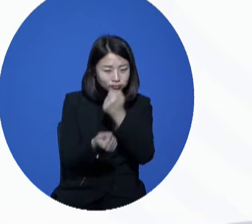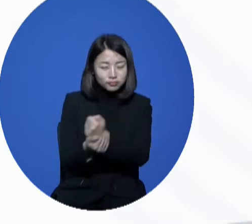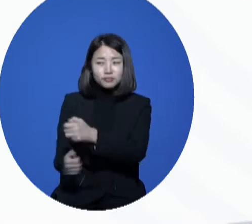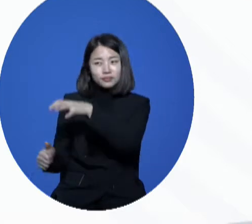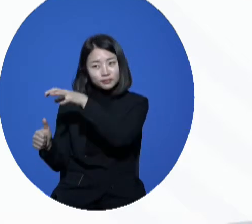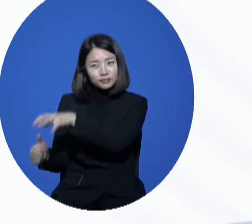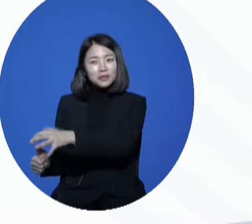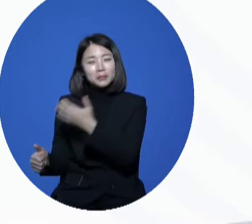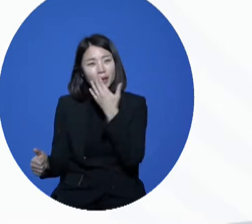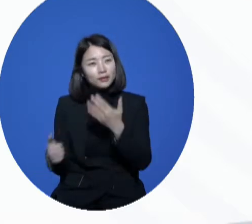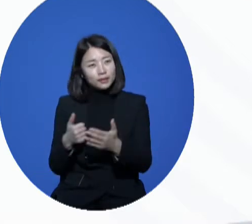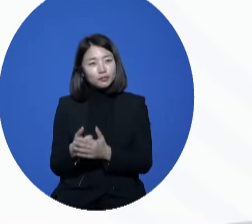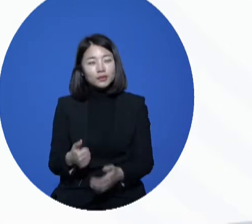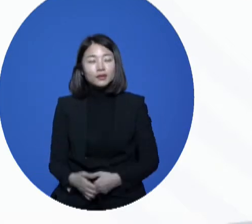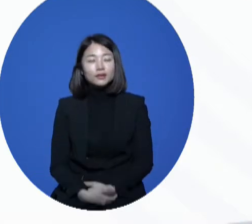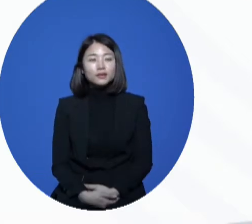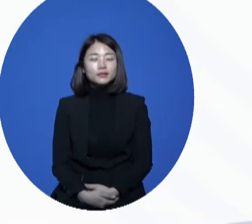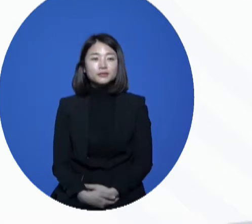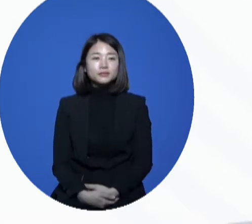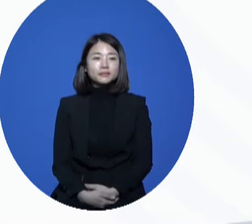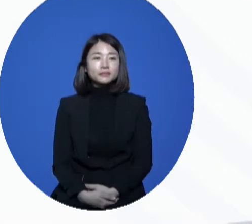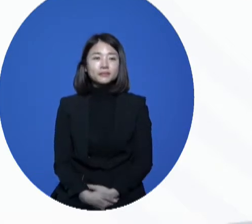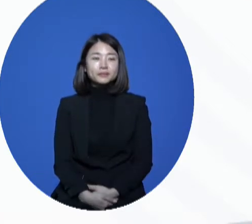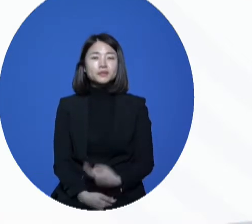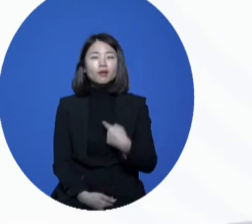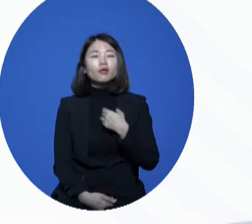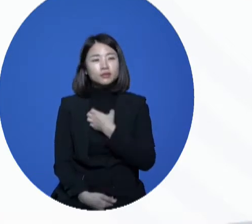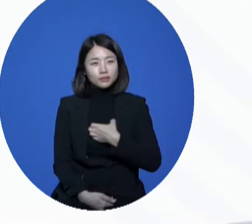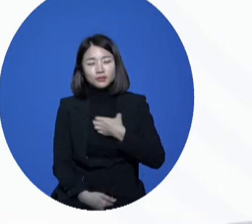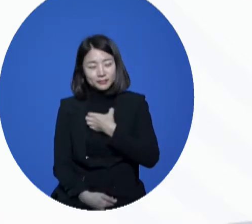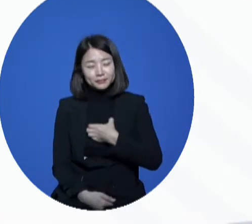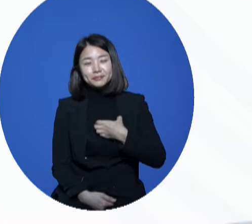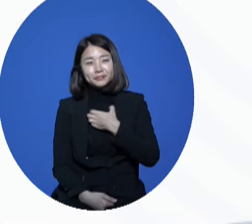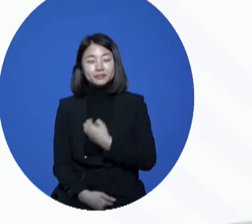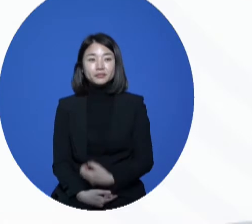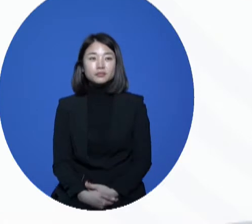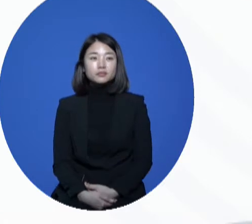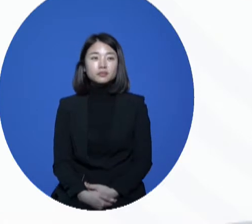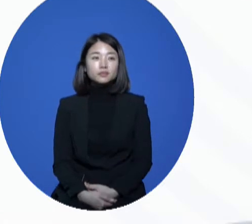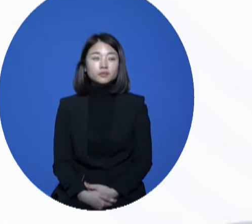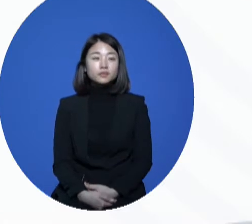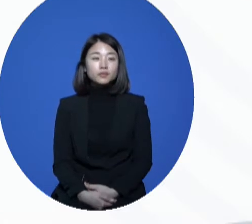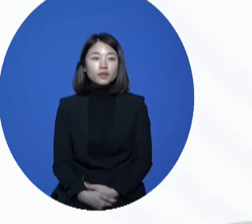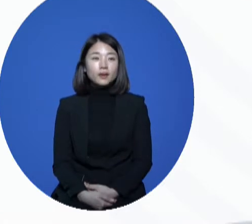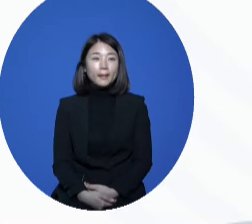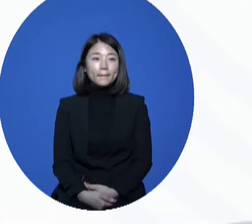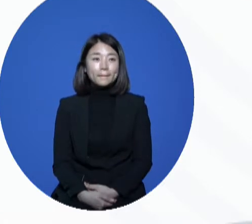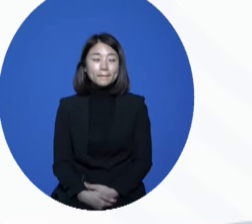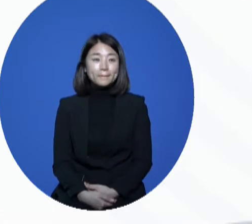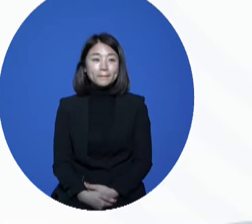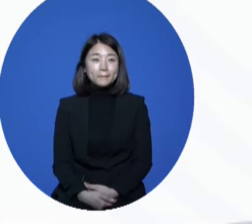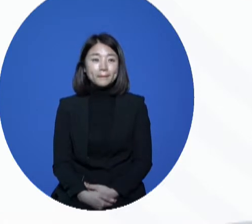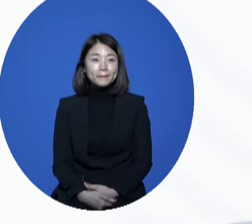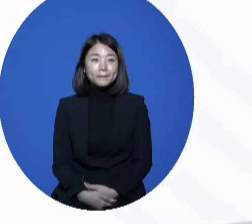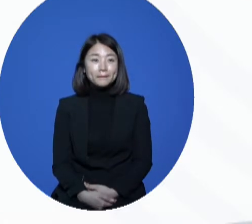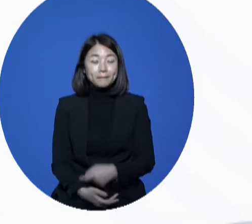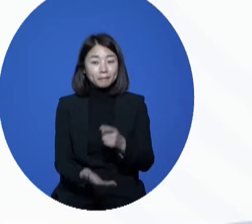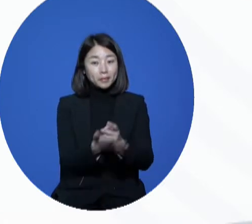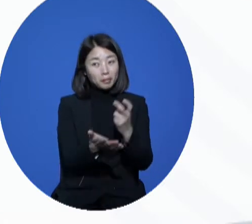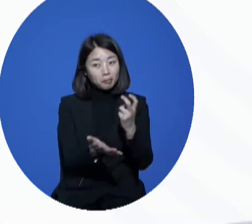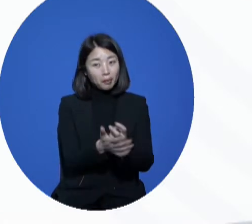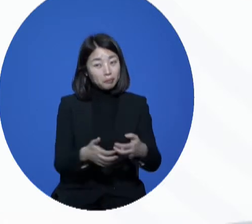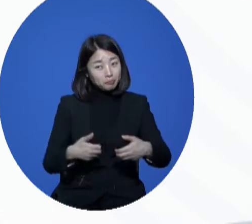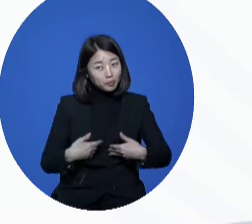이렇게 얼마든지 할 수 있게 되지 않을까 걱정하게 되었습니다. 그렇기 때문에 이 법치주의가 타협이 되고 약화된